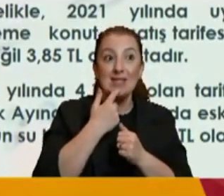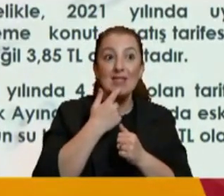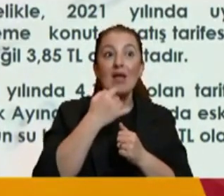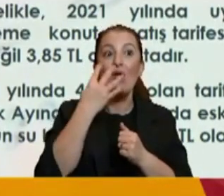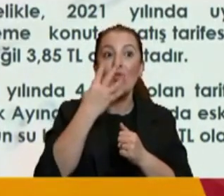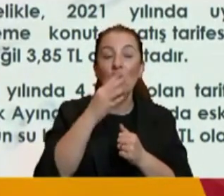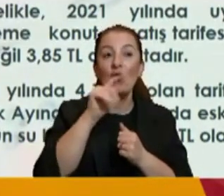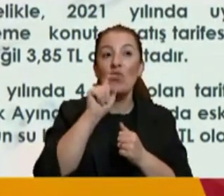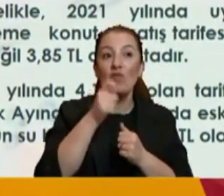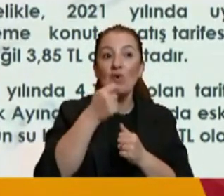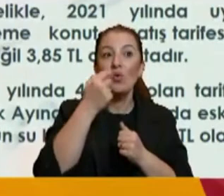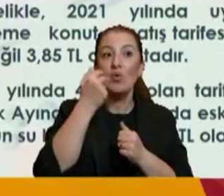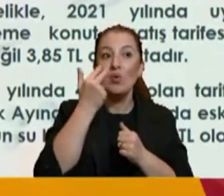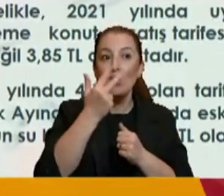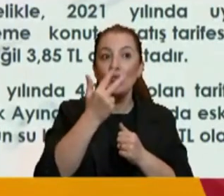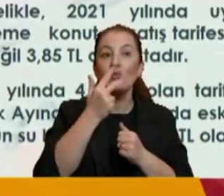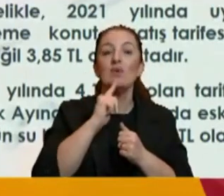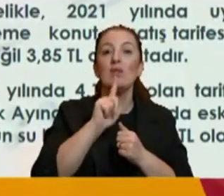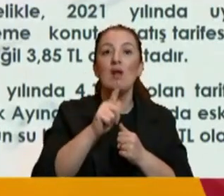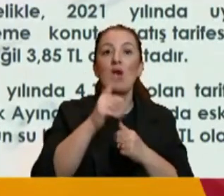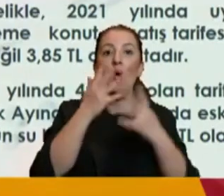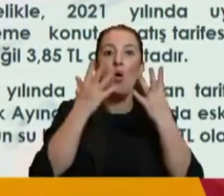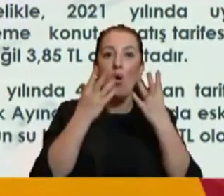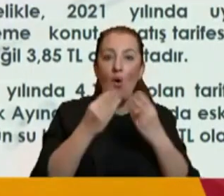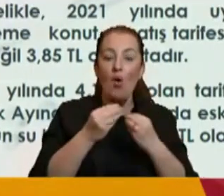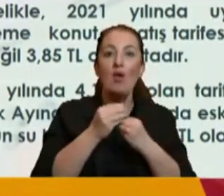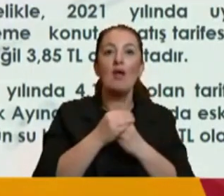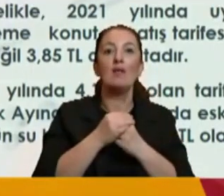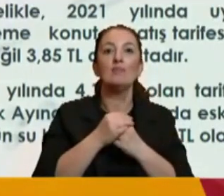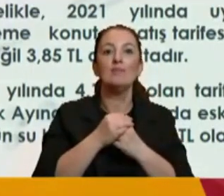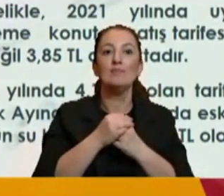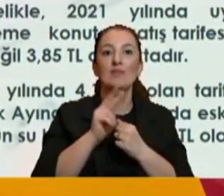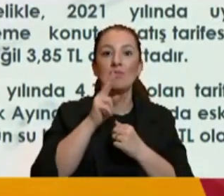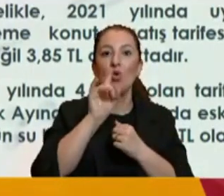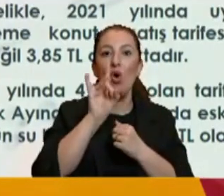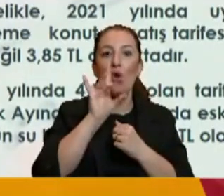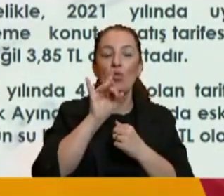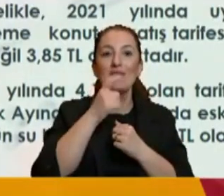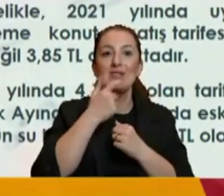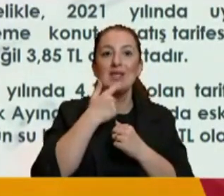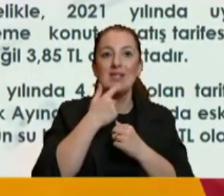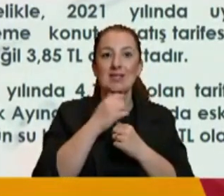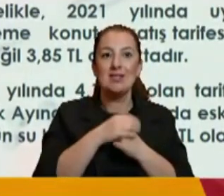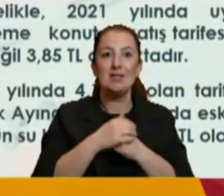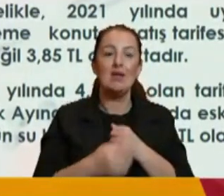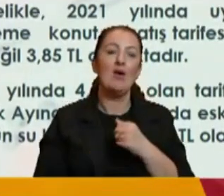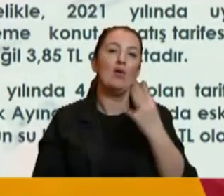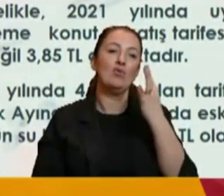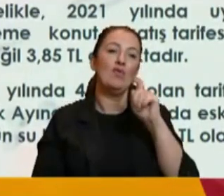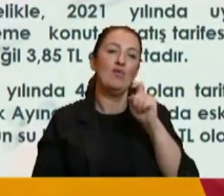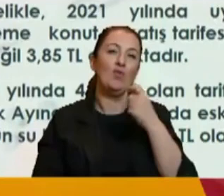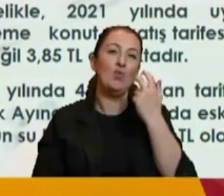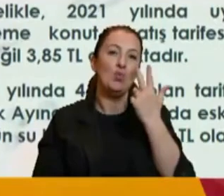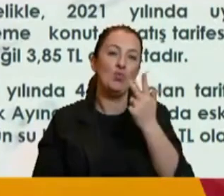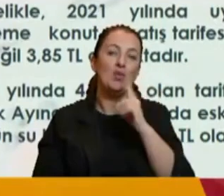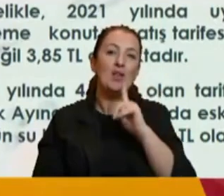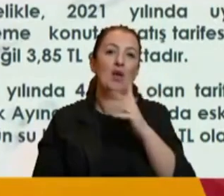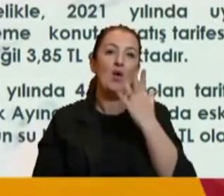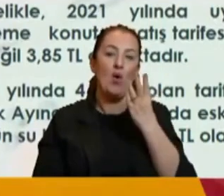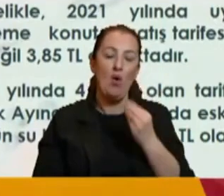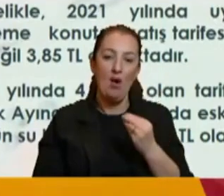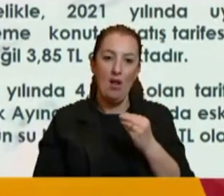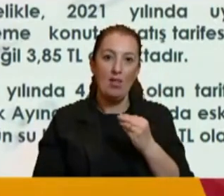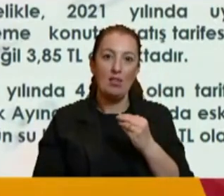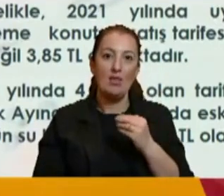4.3 TL olan 2014 yılında 4.3 TL olan tarife